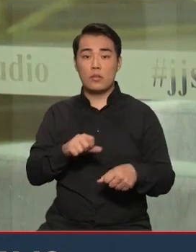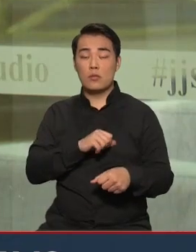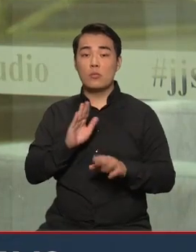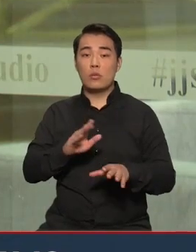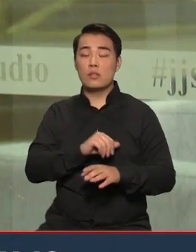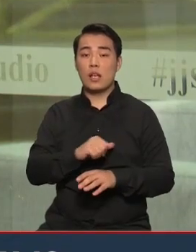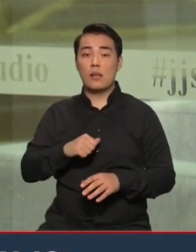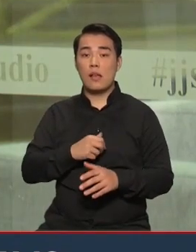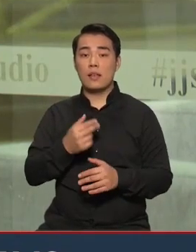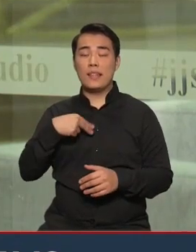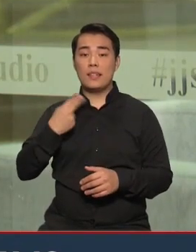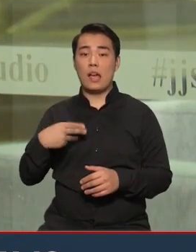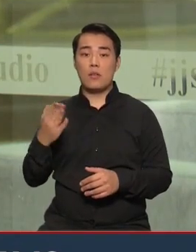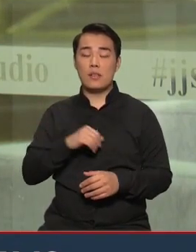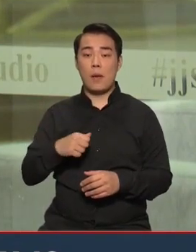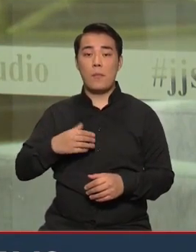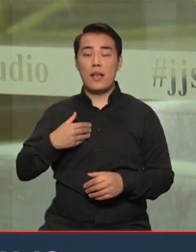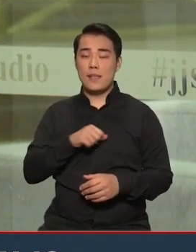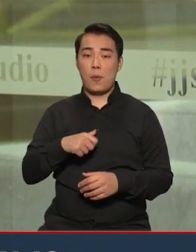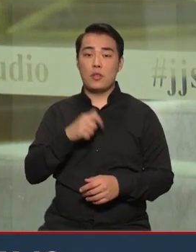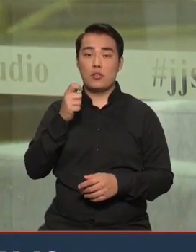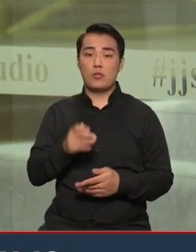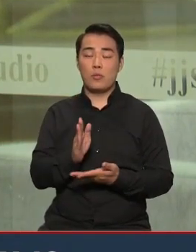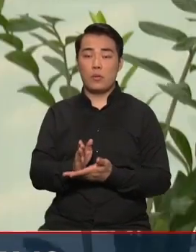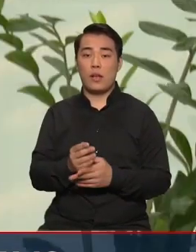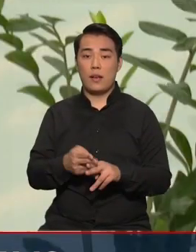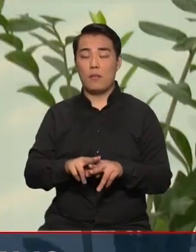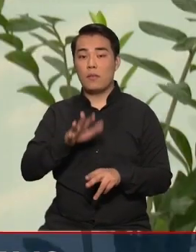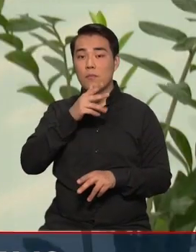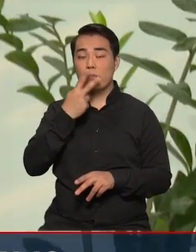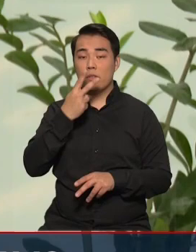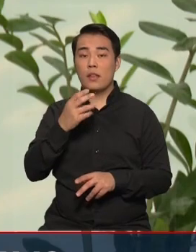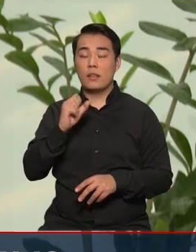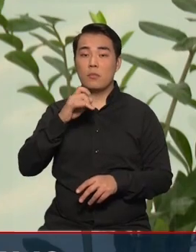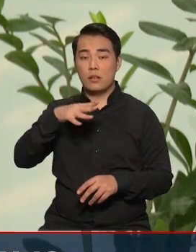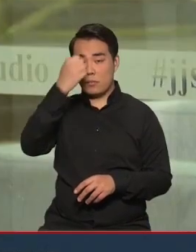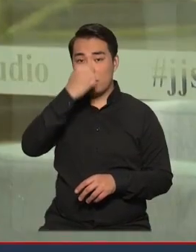бірақ ең тиімдісі Қытай болып тұр ғой. Ең арзаны былай қараған уақытта да. Самат